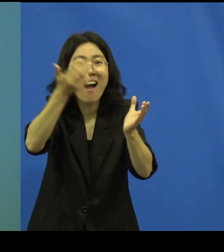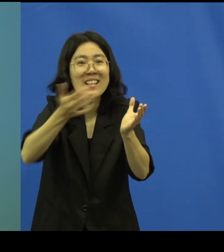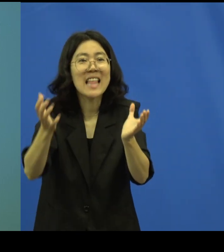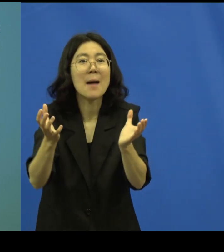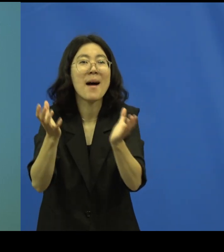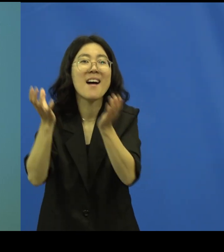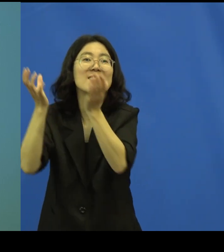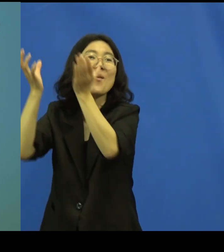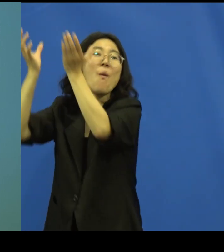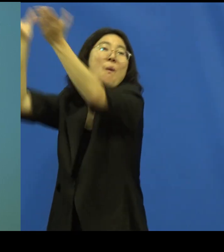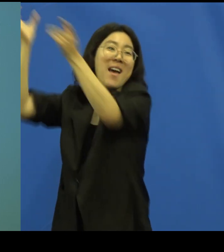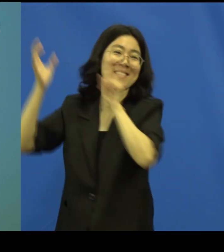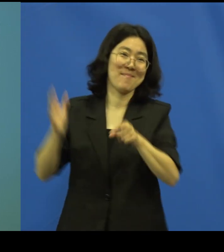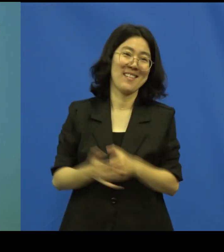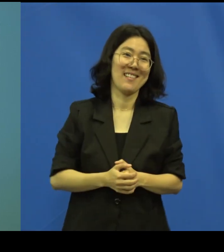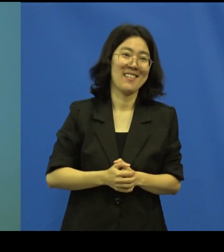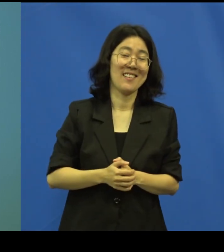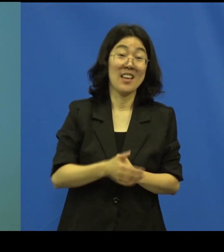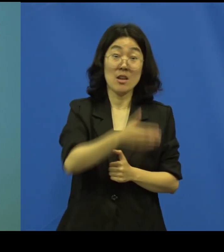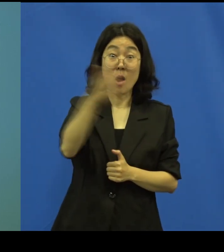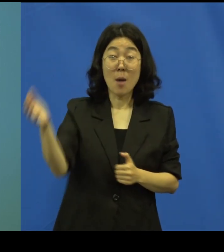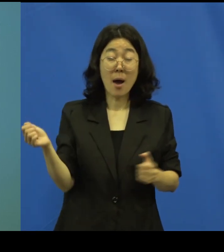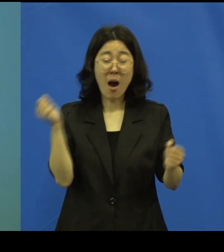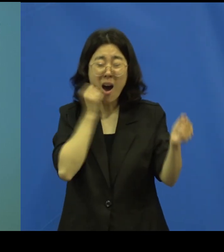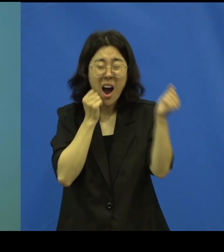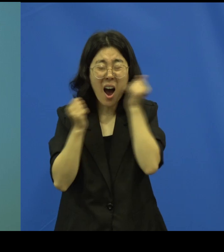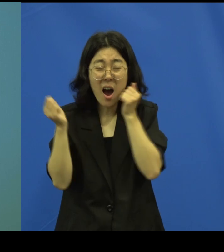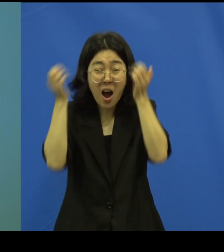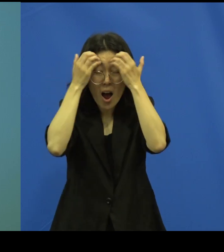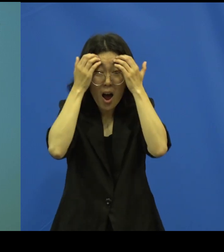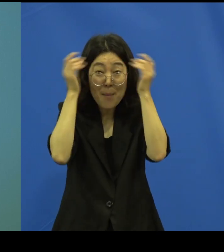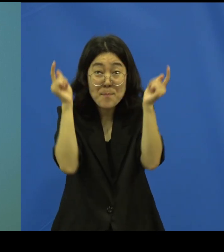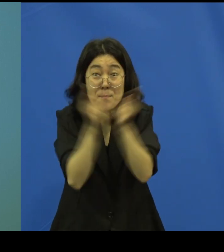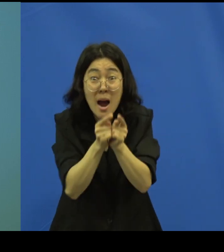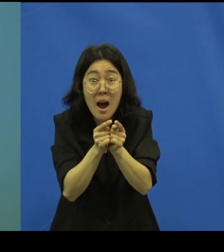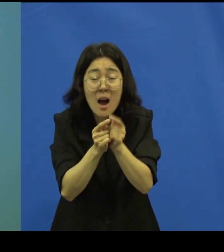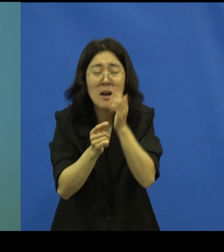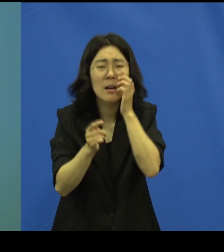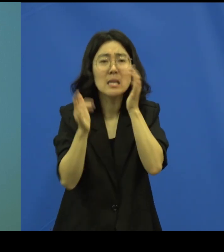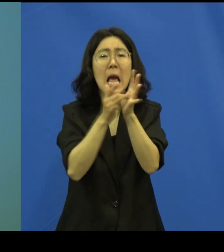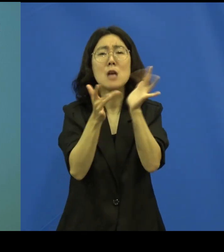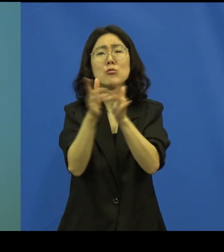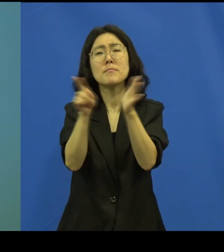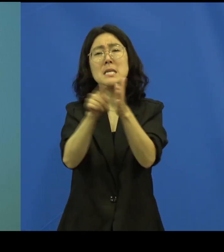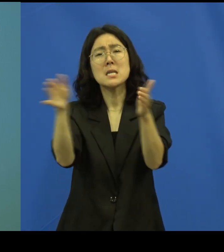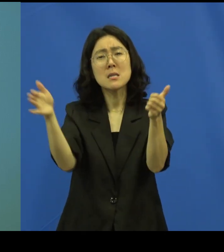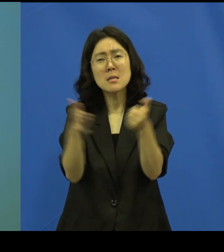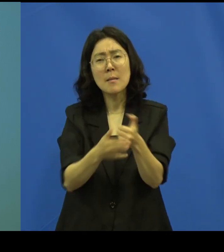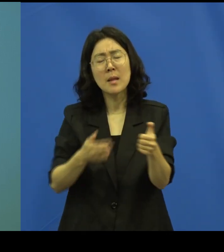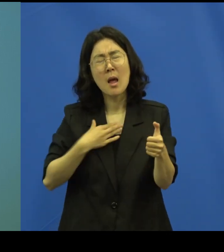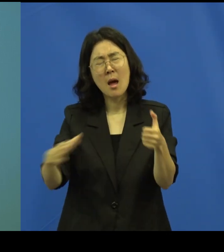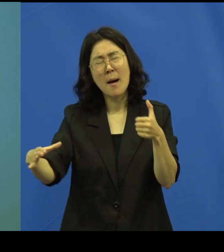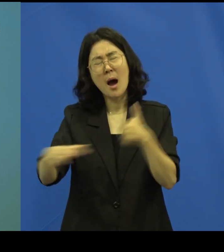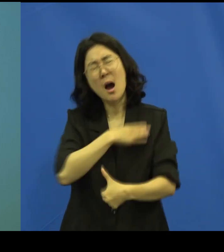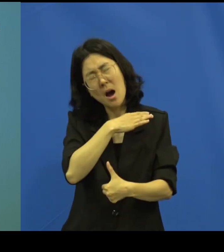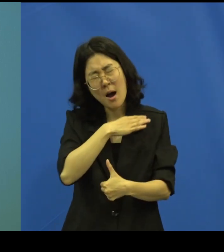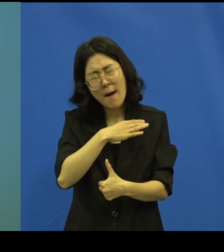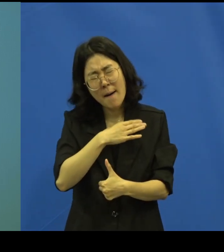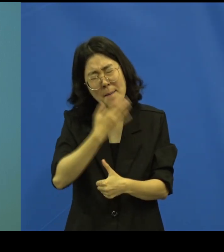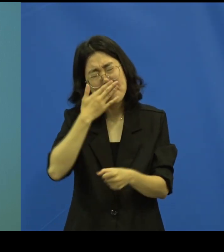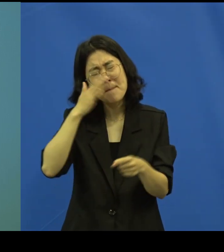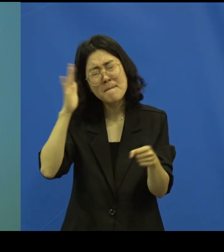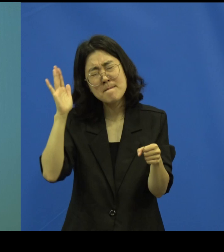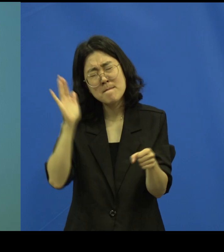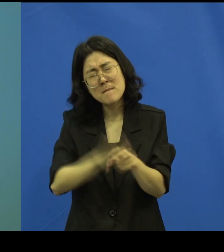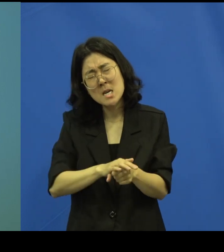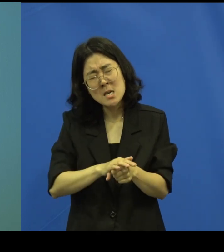있는 그런 고난 가운데 있는 그리스도인들, 예수를 믿기 때문에 손해를 보고 우울한 일을